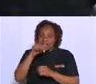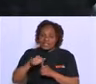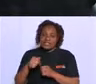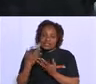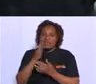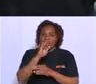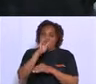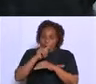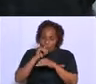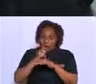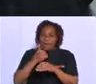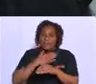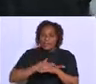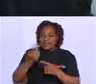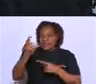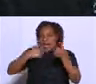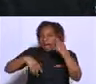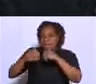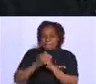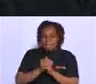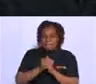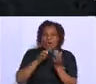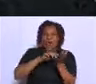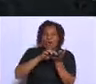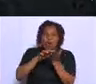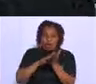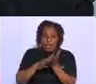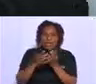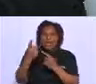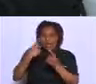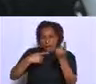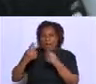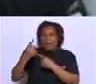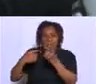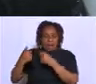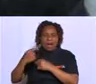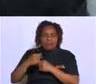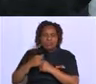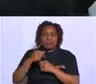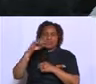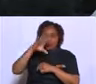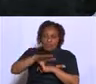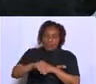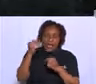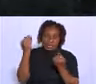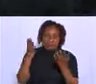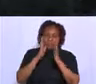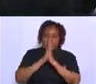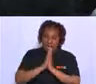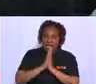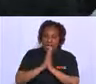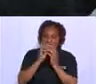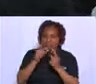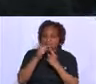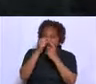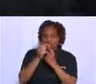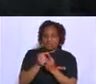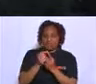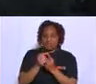Sogea hapa mbele moja kwa moja. Endelea kutembea, njoo hapa mbele uweze kupata maombi haya maalum. Na wale kule kwenye